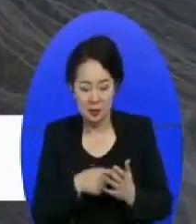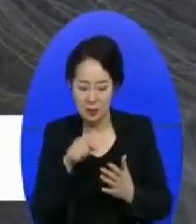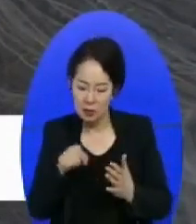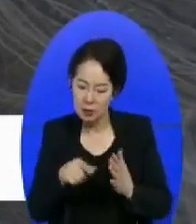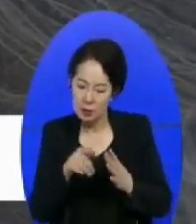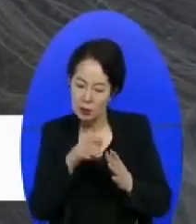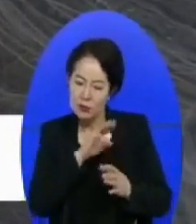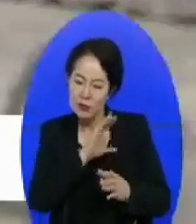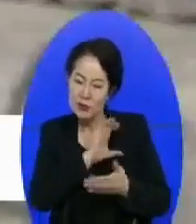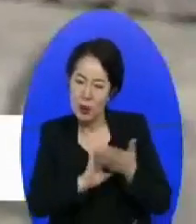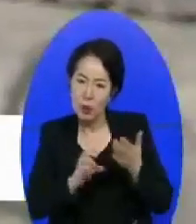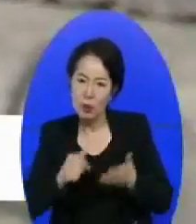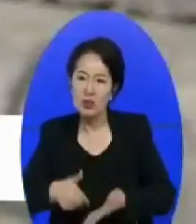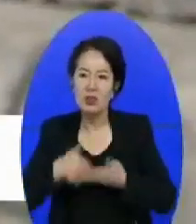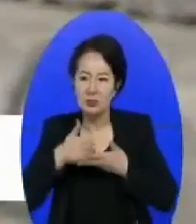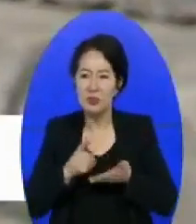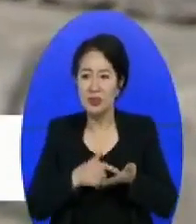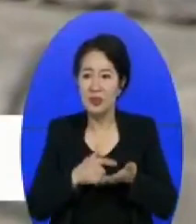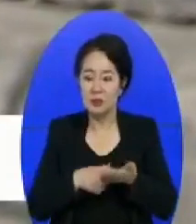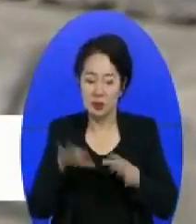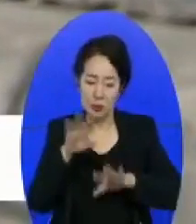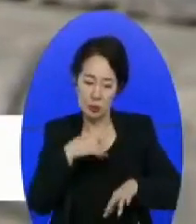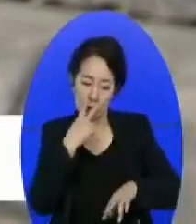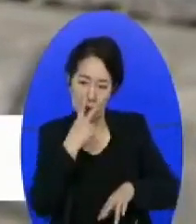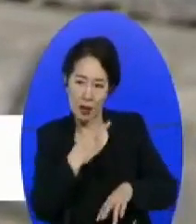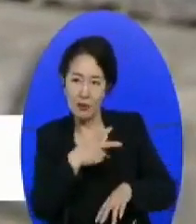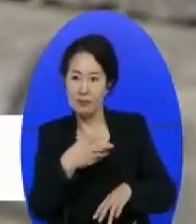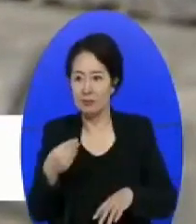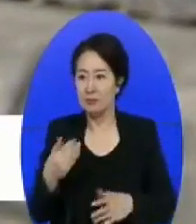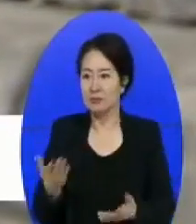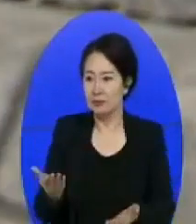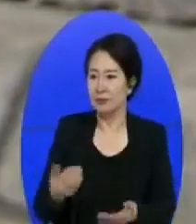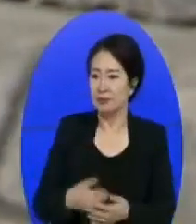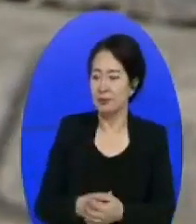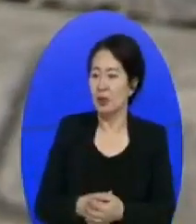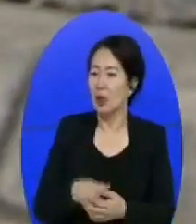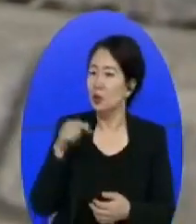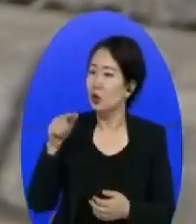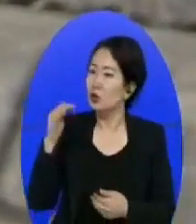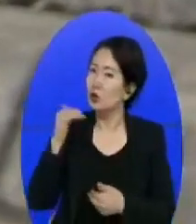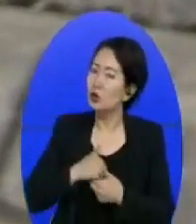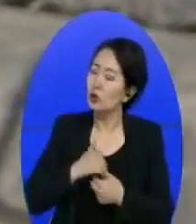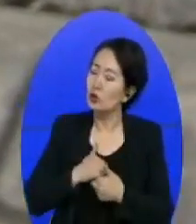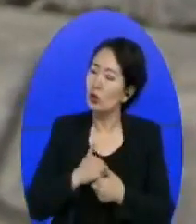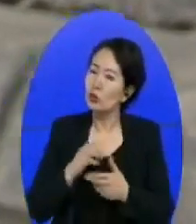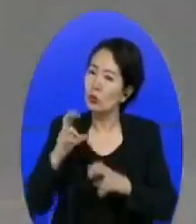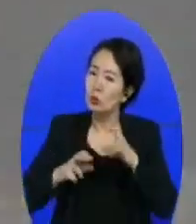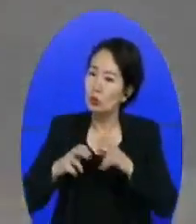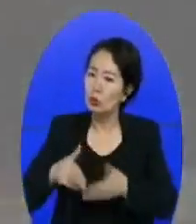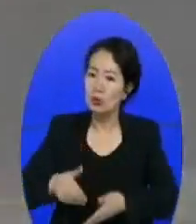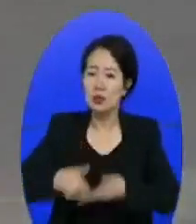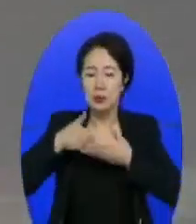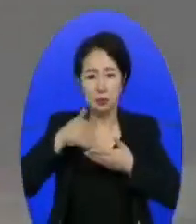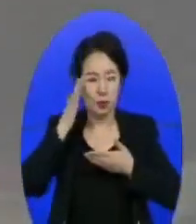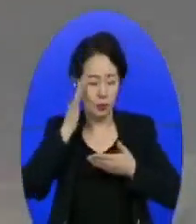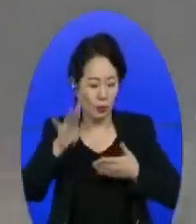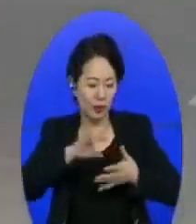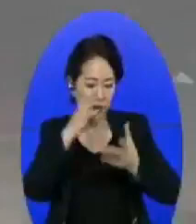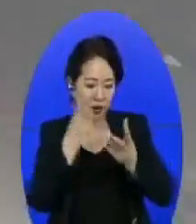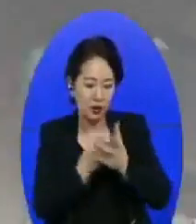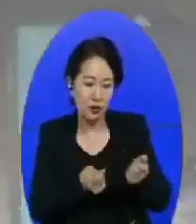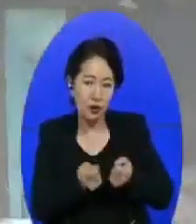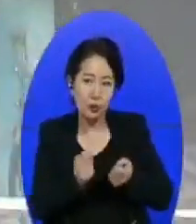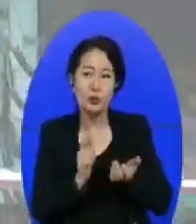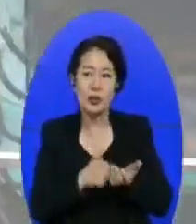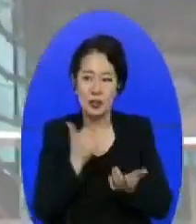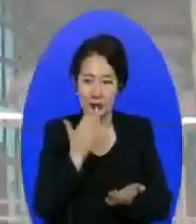хэмжээний санхүүгийн дэмжлэг хэрэгтэй байгаа нь дээрх нөхцөл байдлаас харагдаж байна. Мөн дотоодын үйлдвэрлүүдэд дэмжих бодлогын нэгдсэн зохицуулалт шаардлагатай